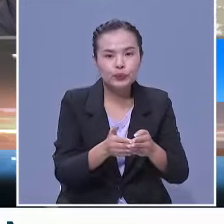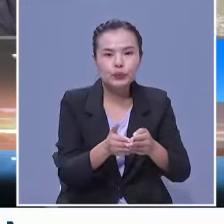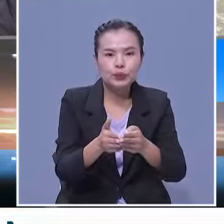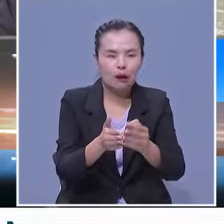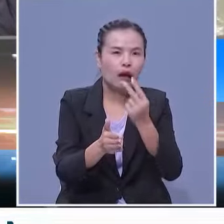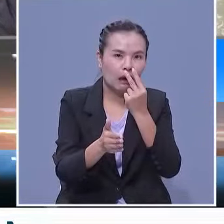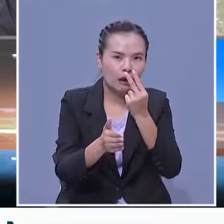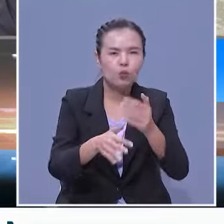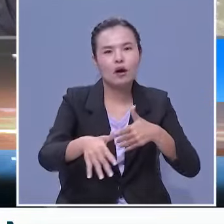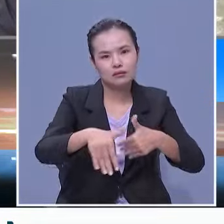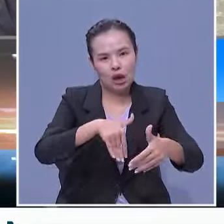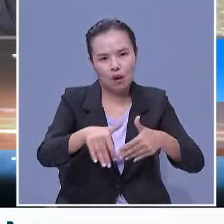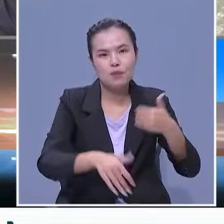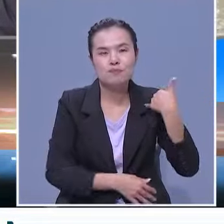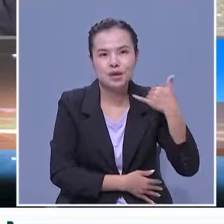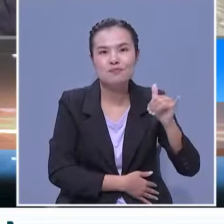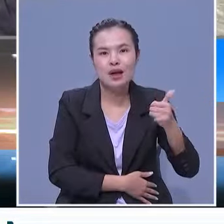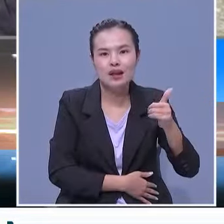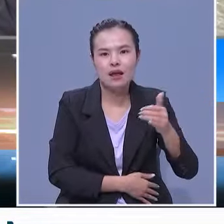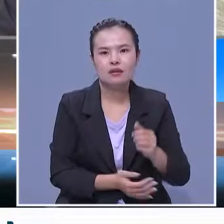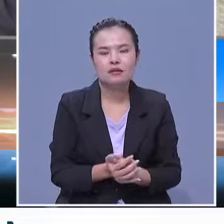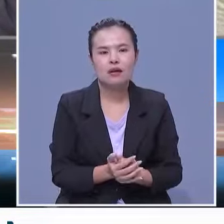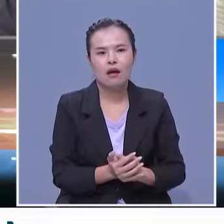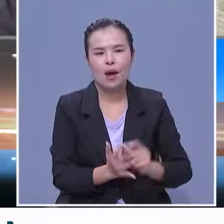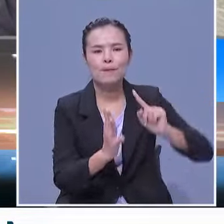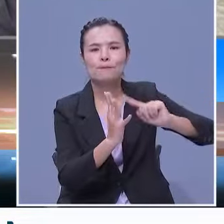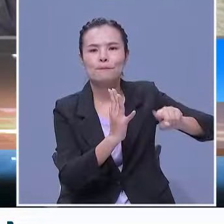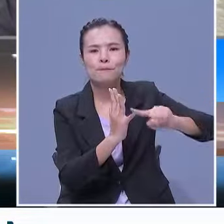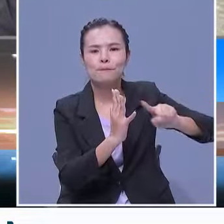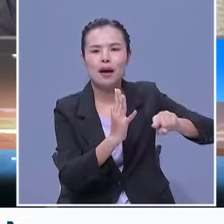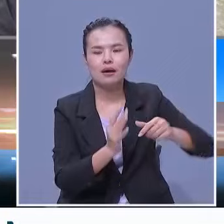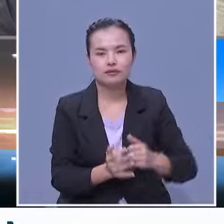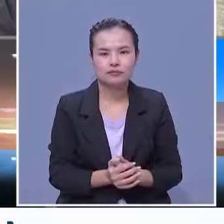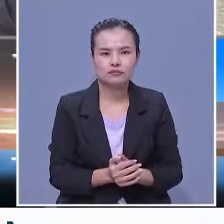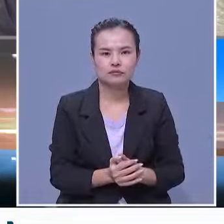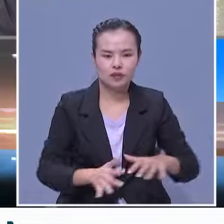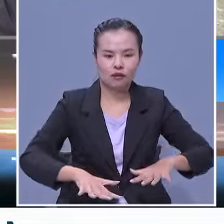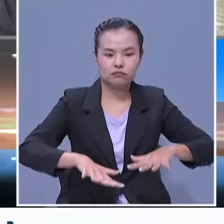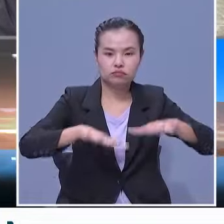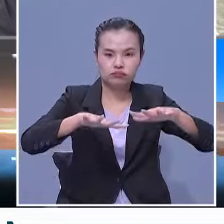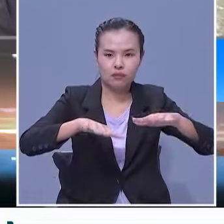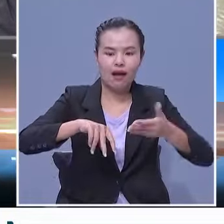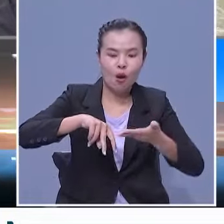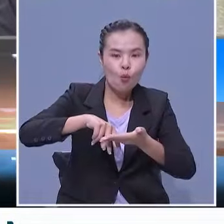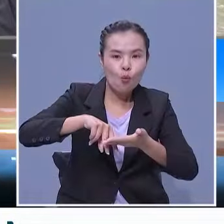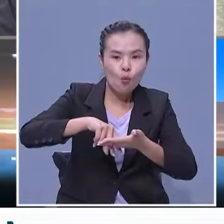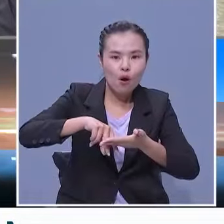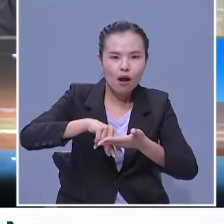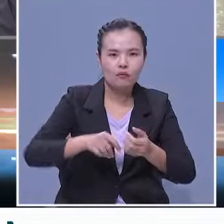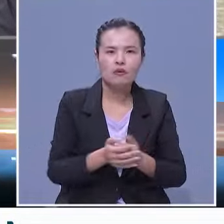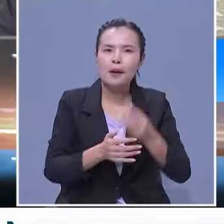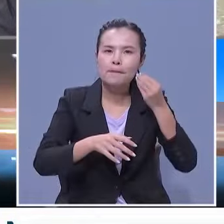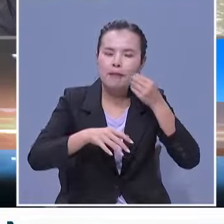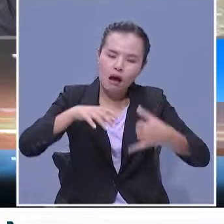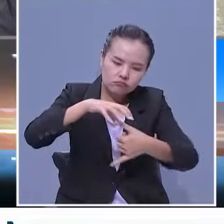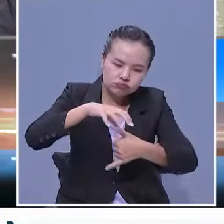จะเห็นว่ายังมีชาวบ้านบางส่วนที่อยู่โซนปลายๆซอยท้ายๆซอยอะค่ะก็น้ำท่วมเนี่ยระดับเข่านะคะก็ยังสามารถอยู่ในบ้าน